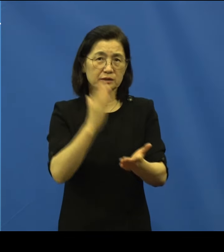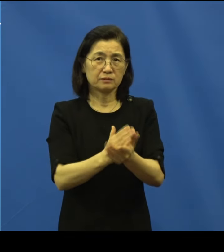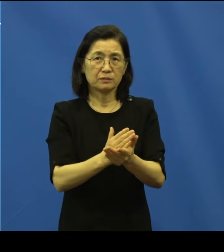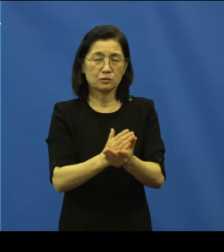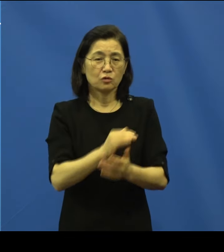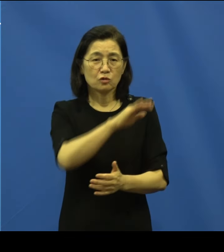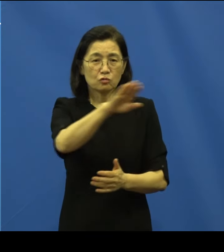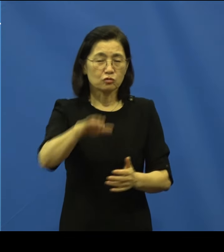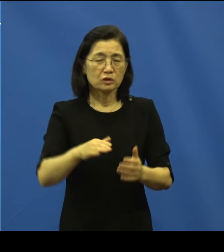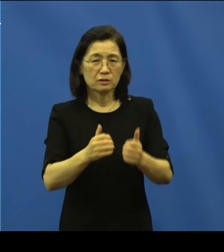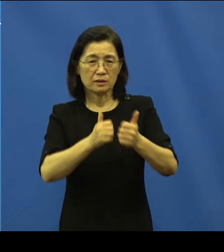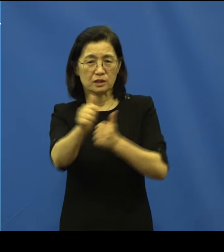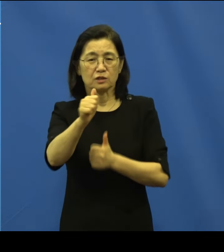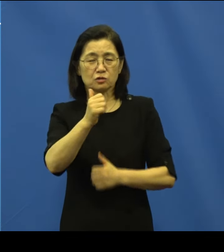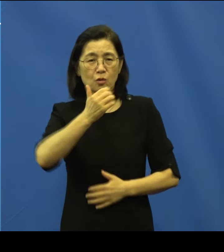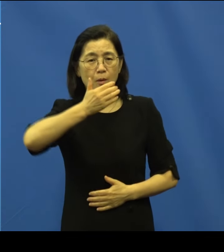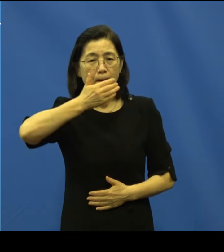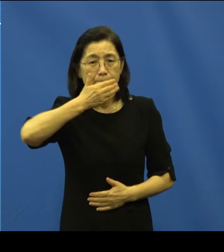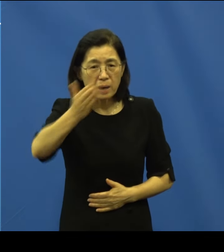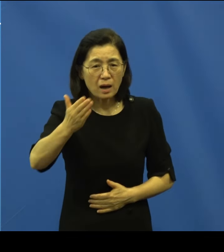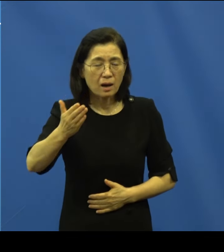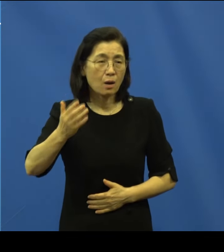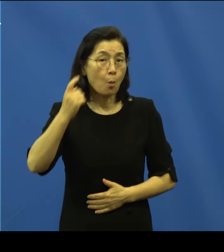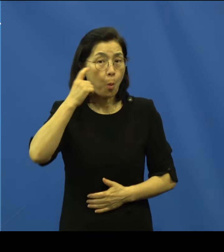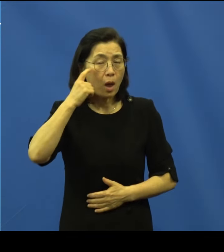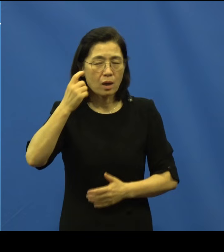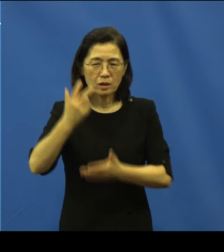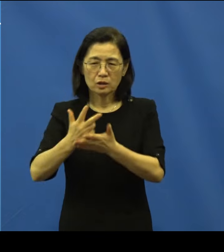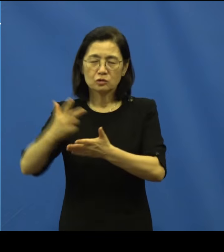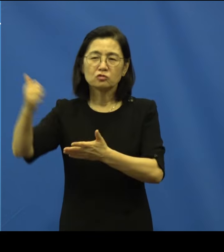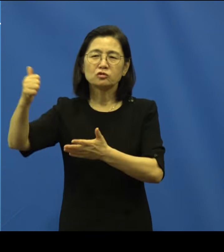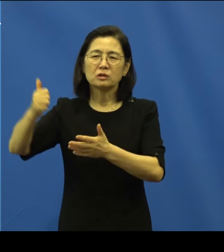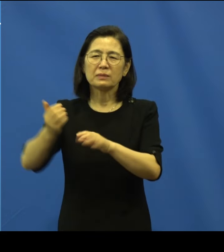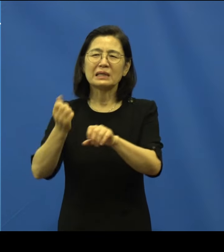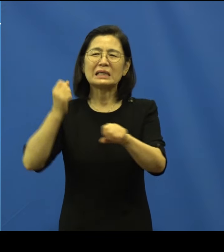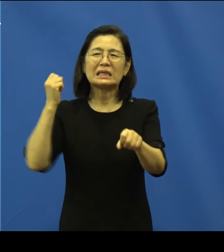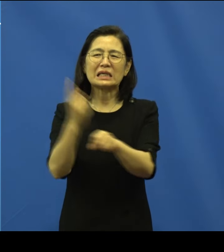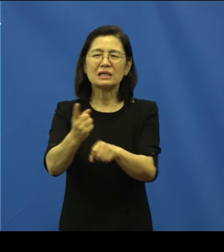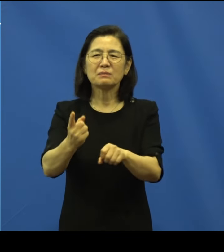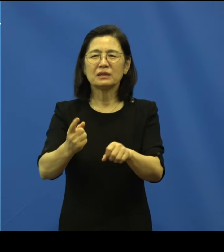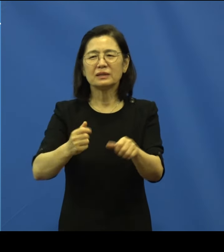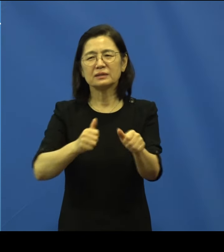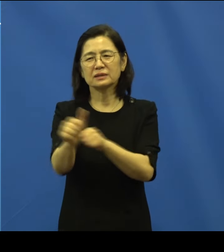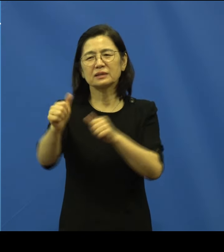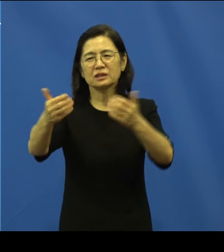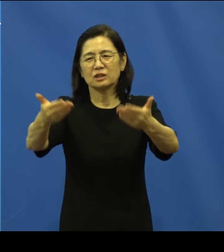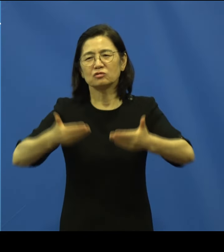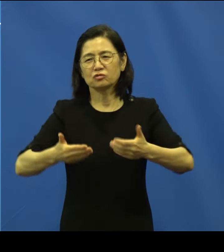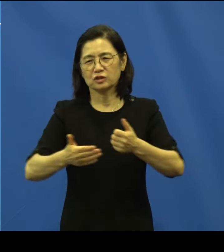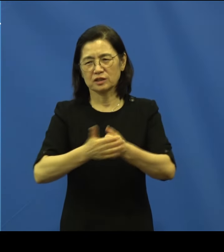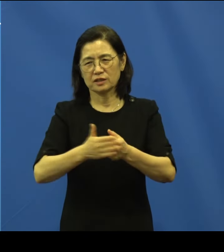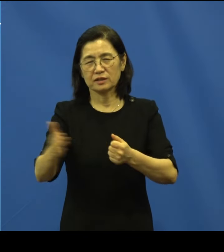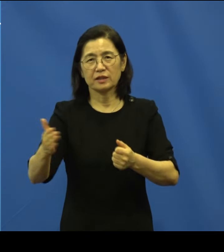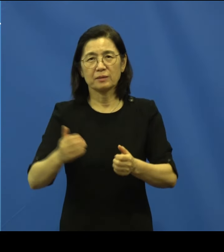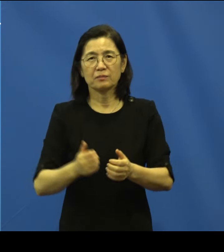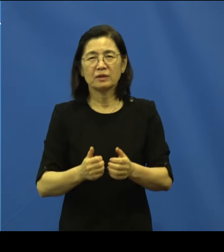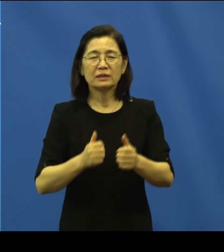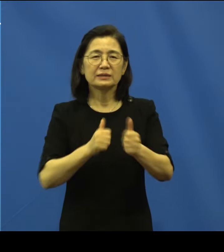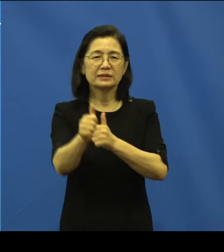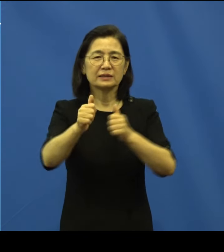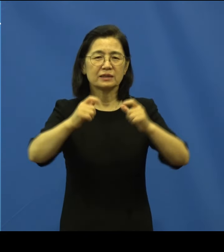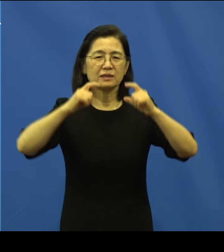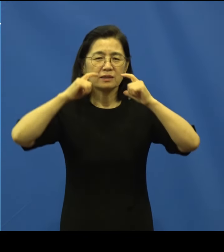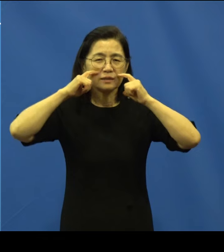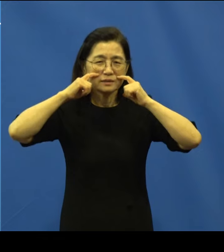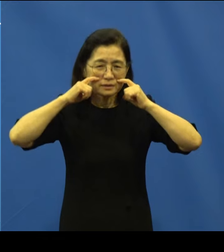수 있습니다. 이미 주님이 이기게 하셨습니다. 그 승리를 이제 누리시기를 바라고, 승리를 선포하시기를